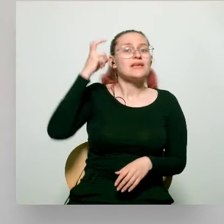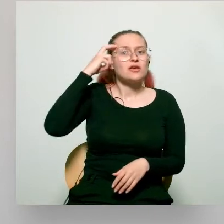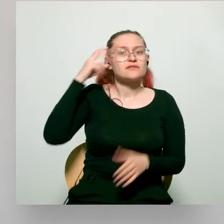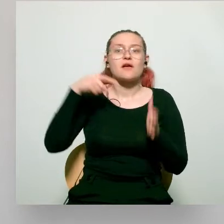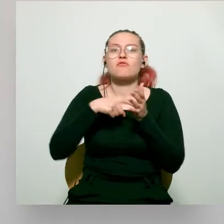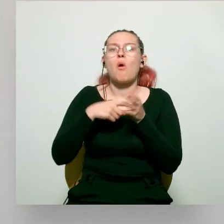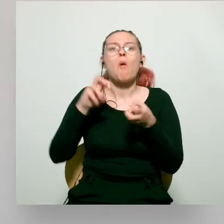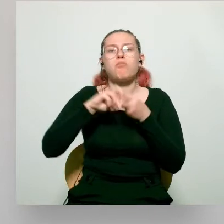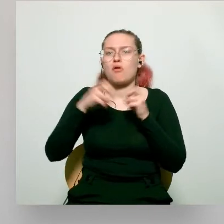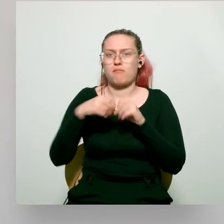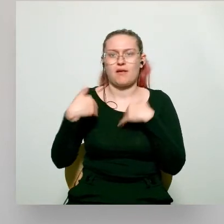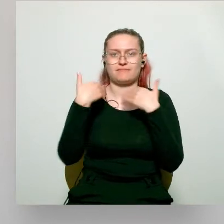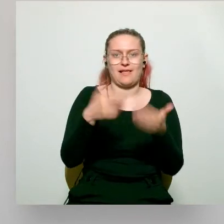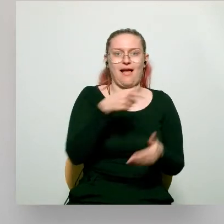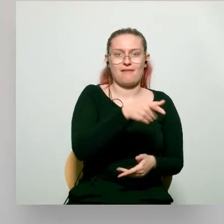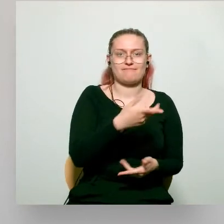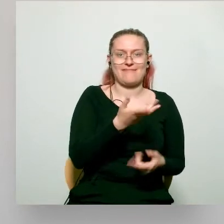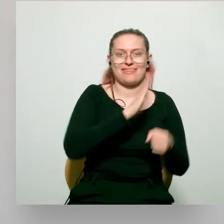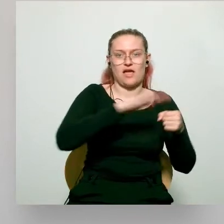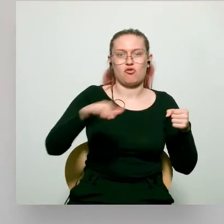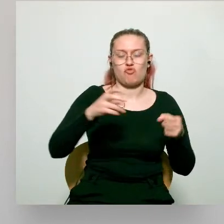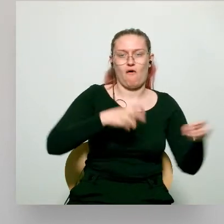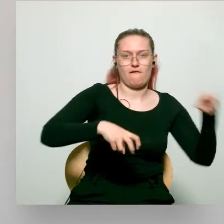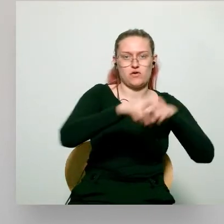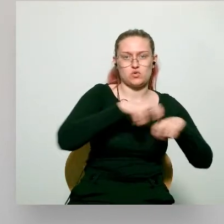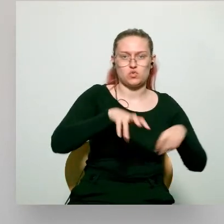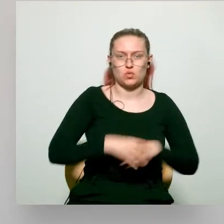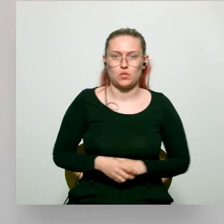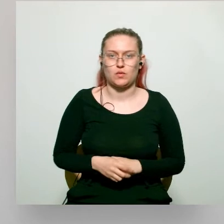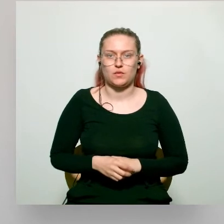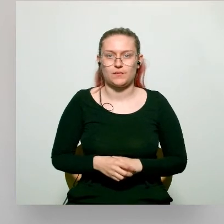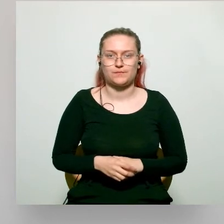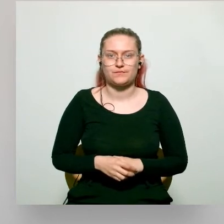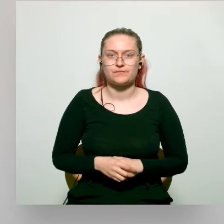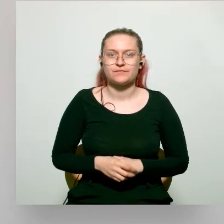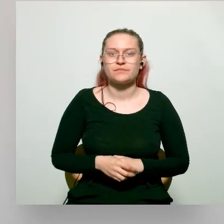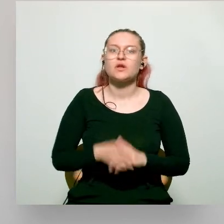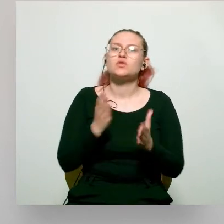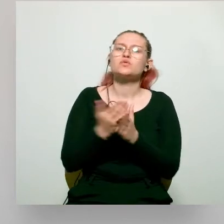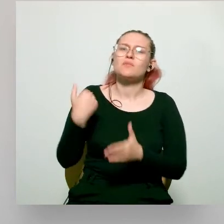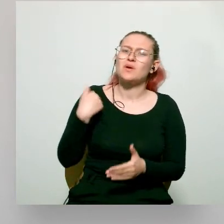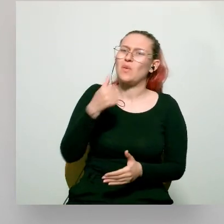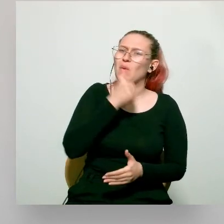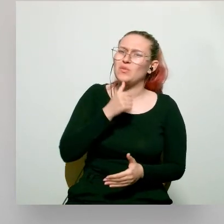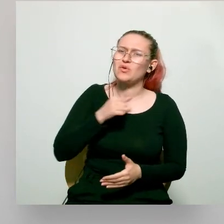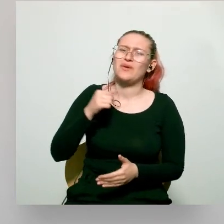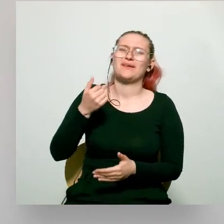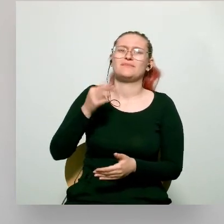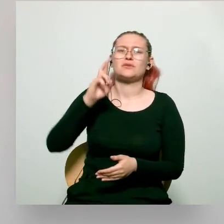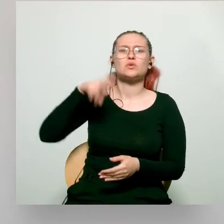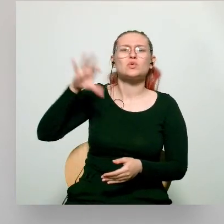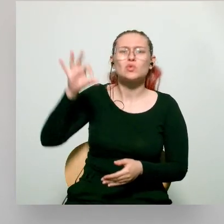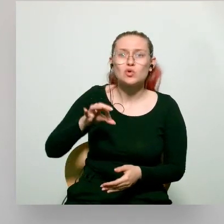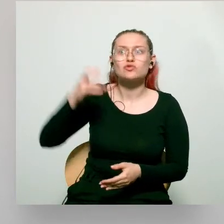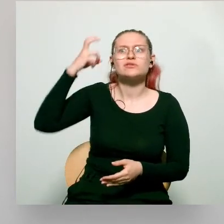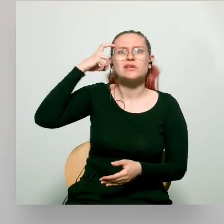jeszcze XIX wieku, którzy negowali, zostawmy już tę Ruś Kijowską, mówmy o naszym narodzie. I w tej